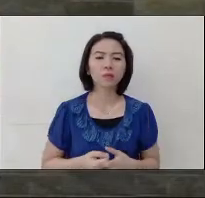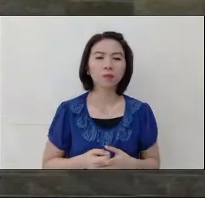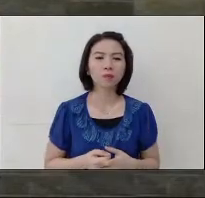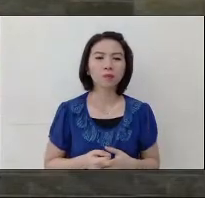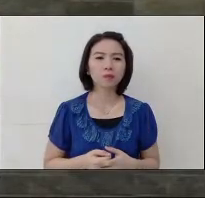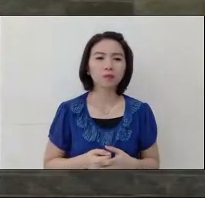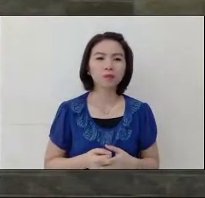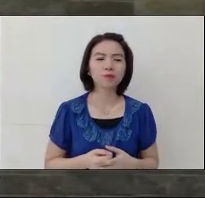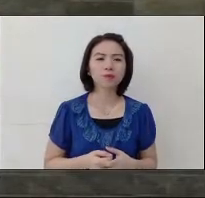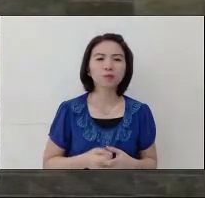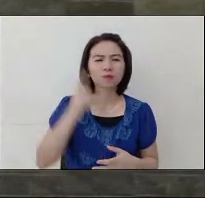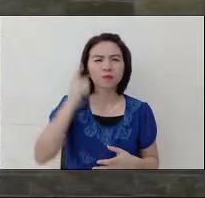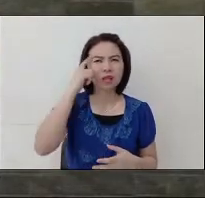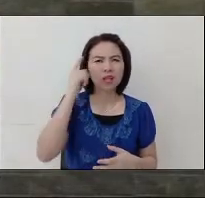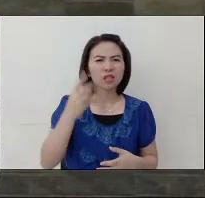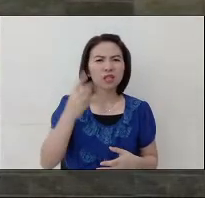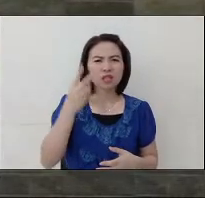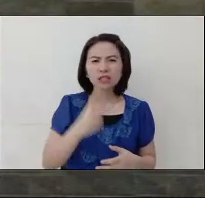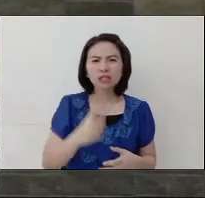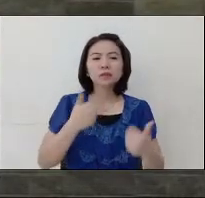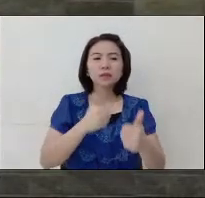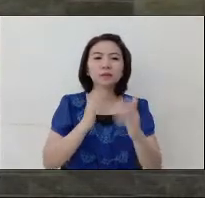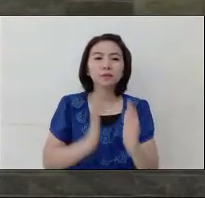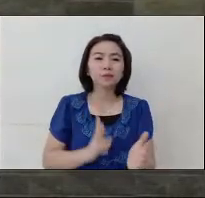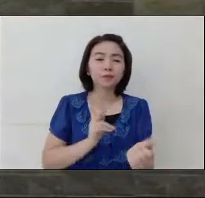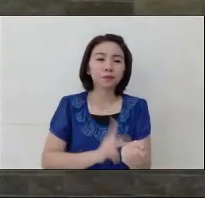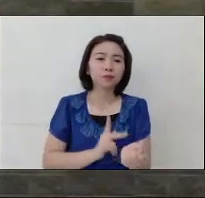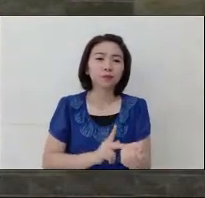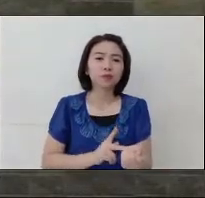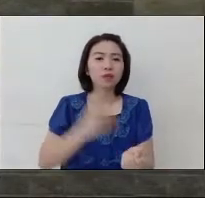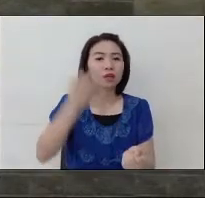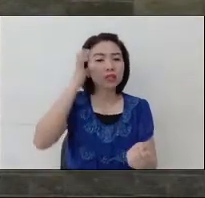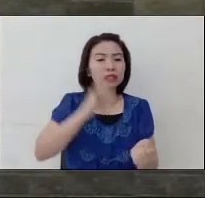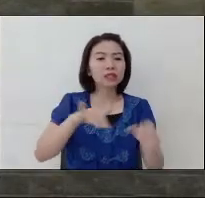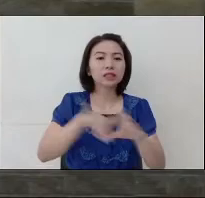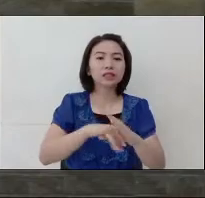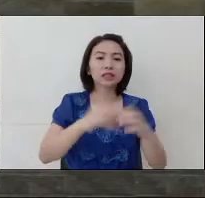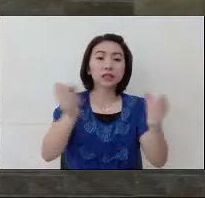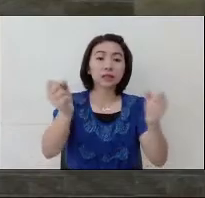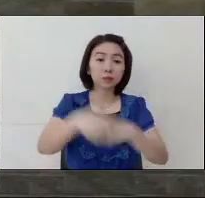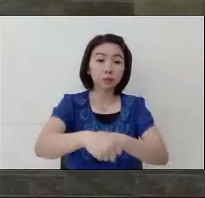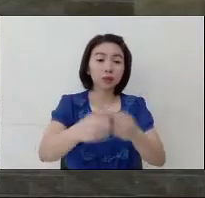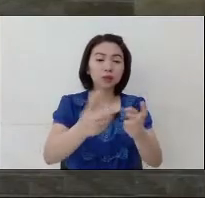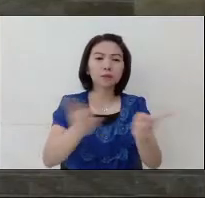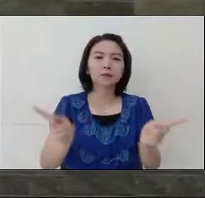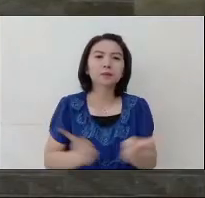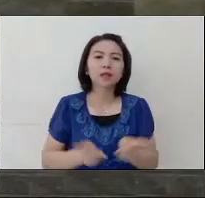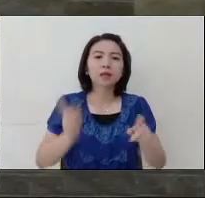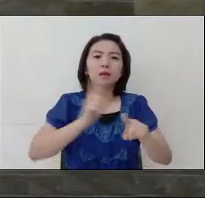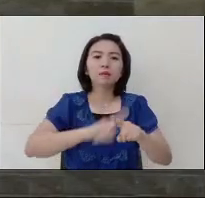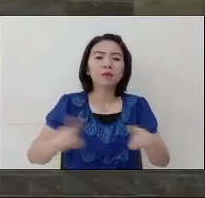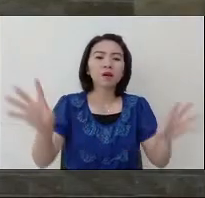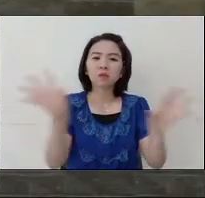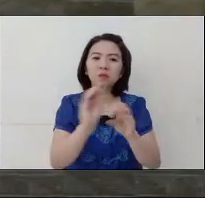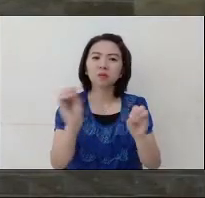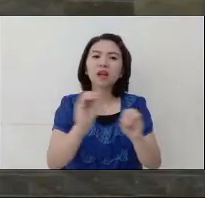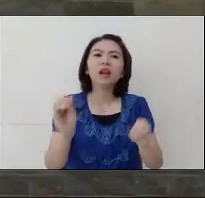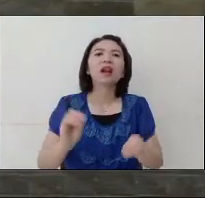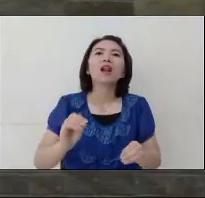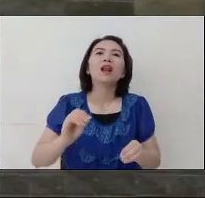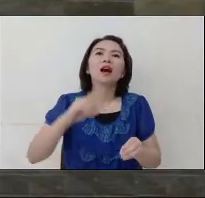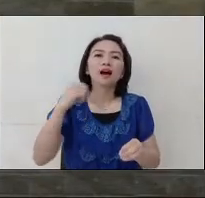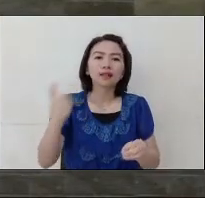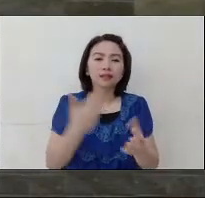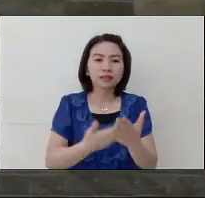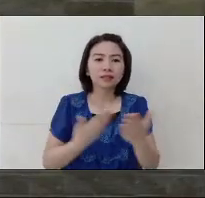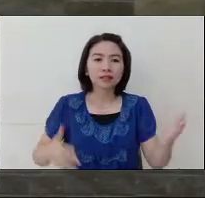ang pakalamdam niya, mga kapatid, walang limit ang kanyang ang kanyang buhay sapagkat he can still attach himself, connect himself